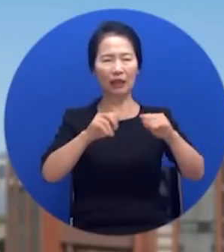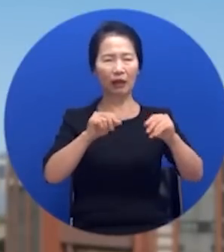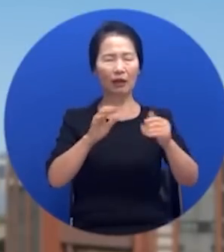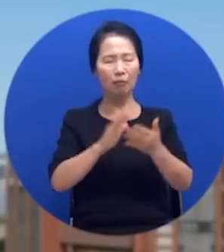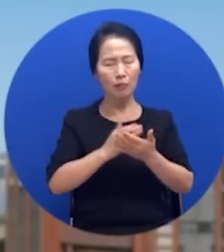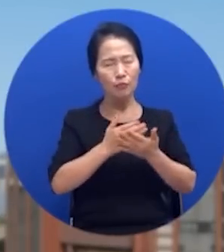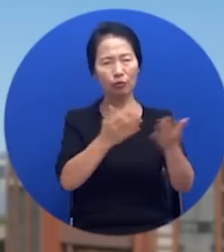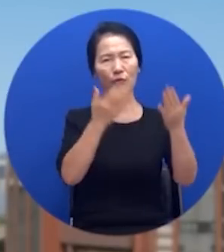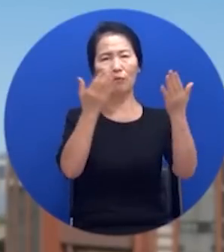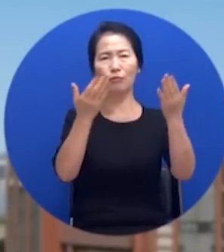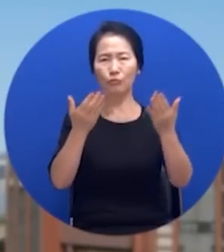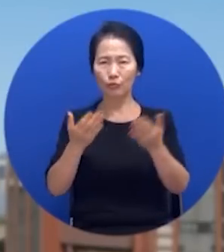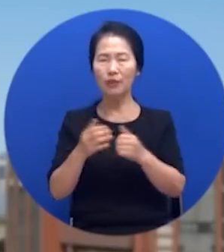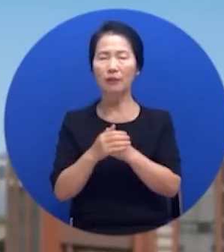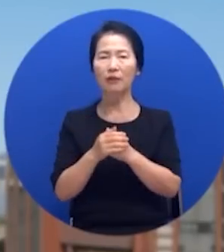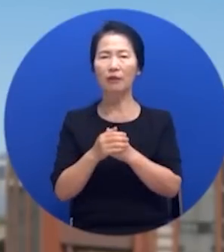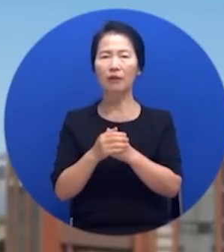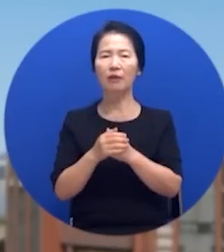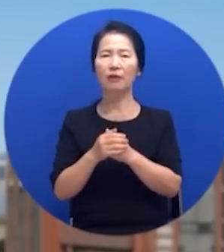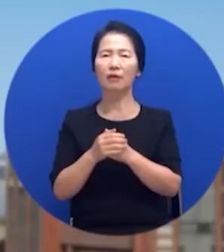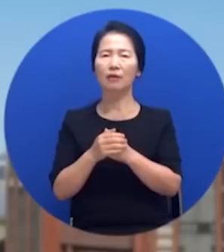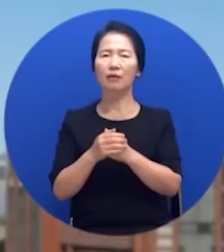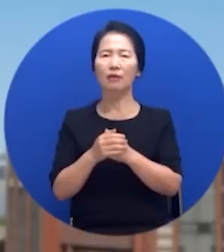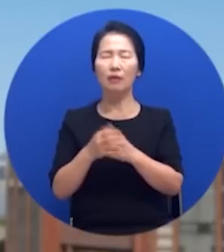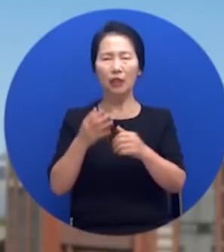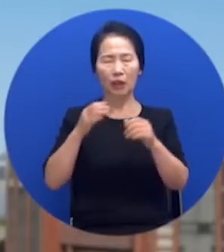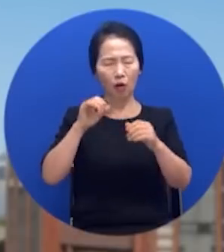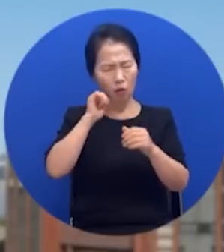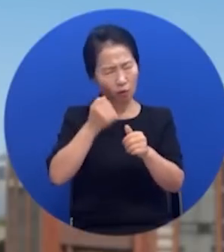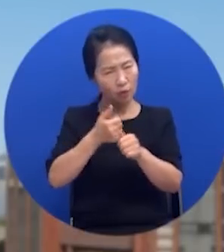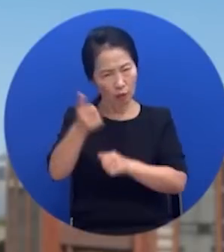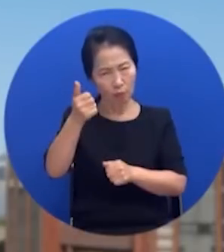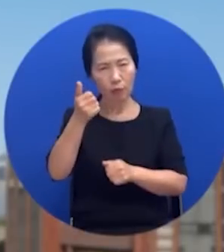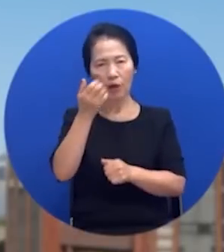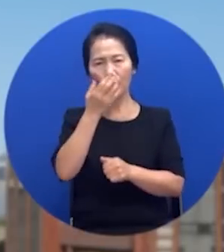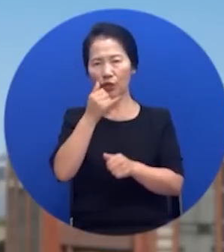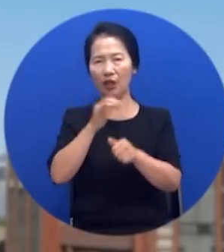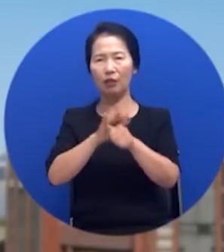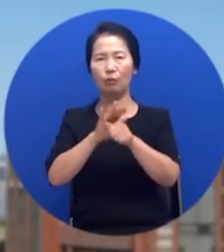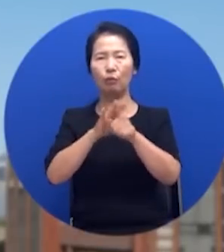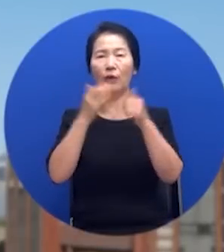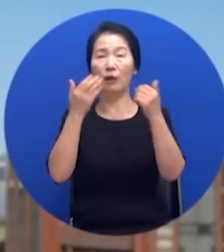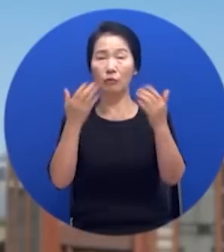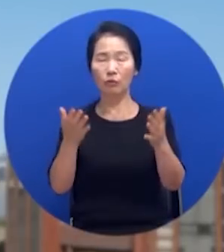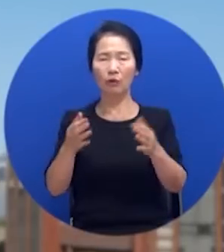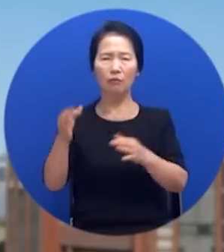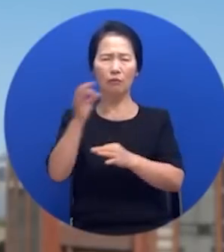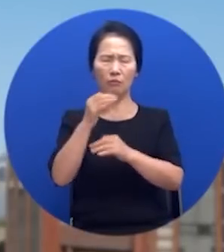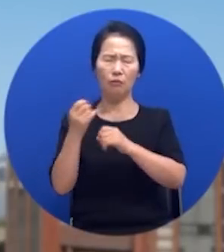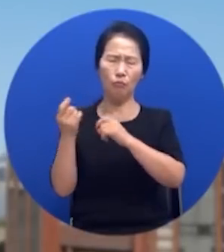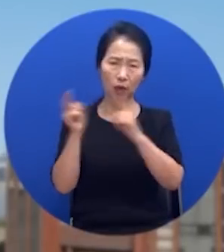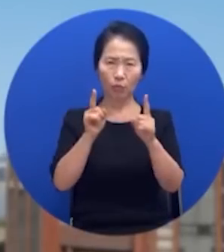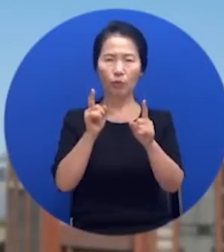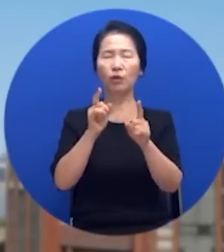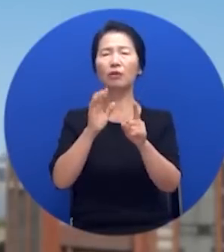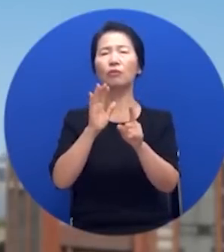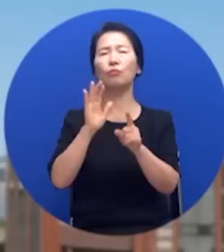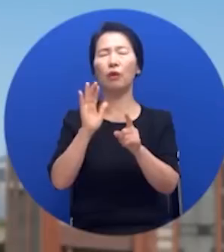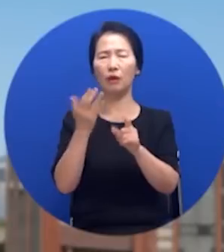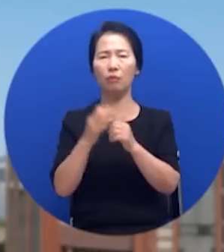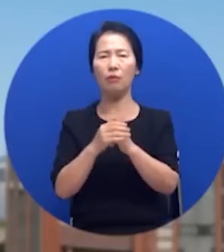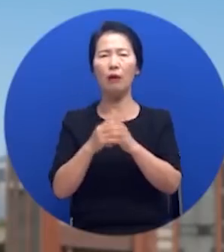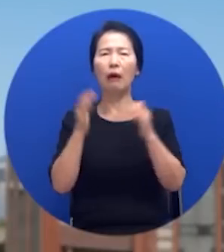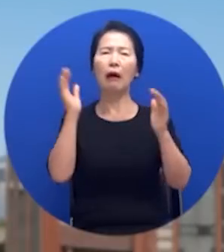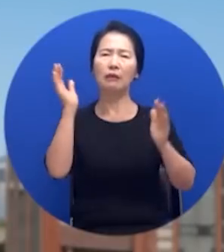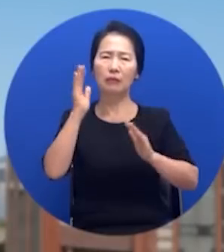주시사 모든 어려움을 극복하게 하여 주심으로 다시 경제가 회복되어지게 하여 주시고